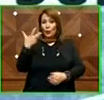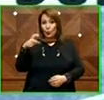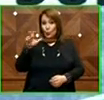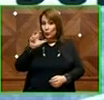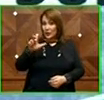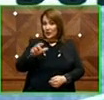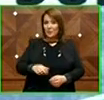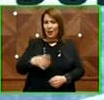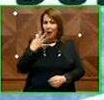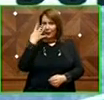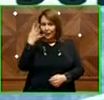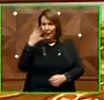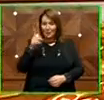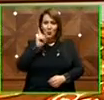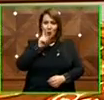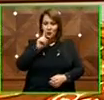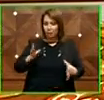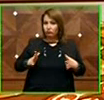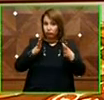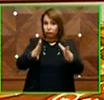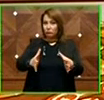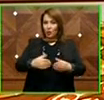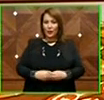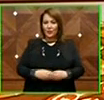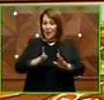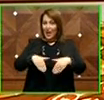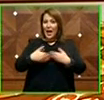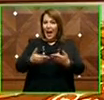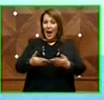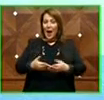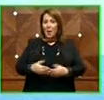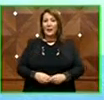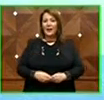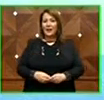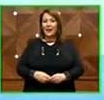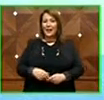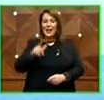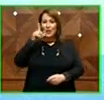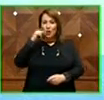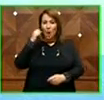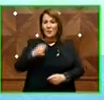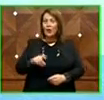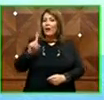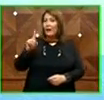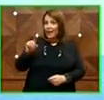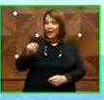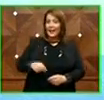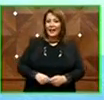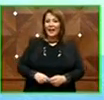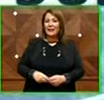8304 مترشحة. بعد نعطيك من المترشحين، منها